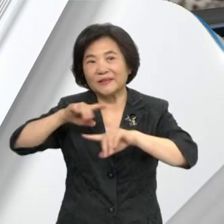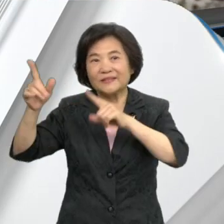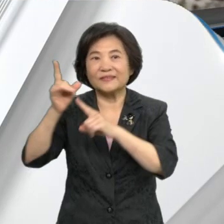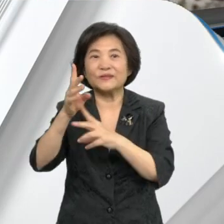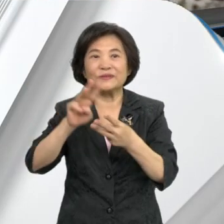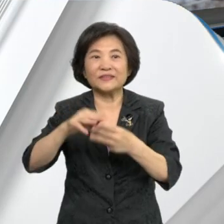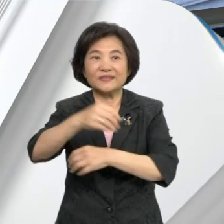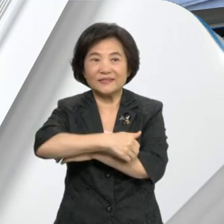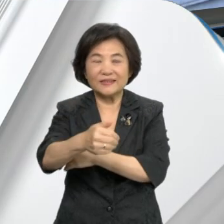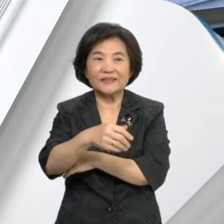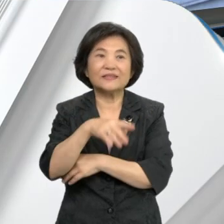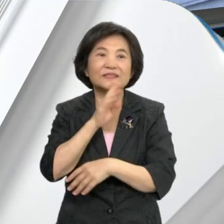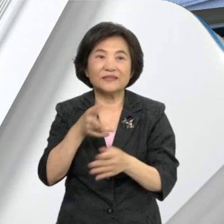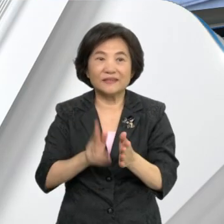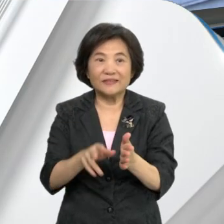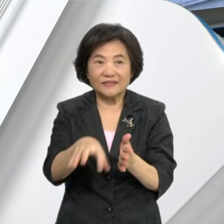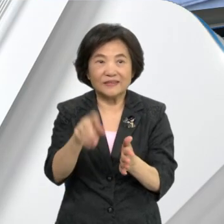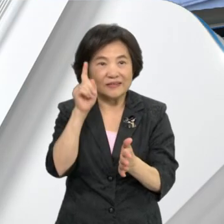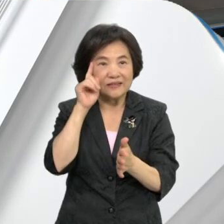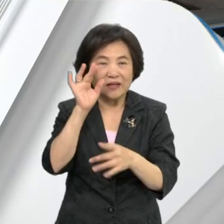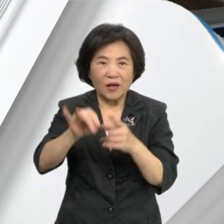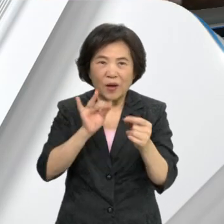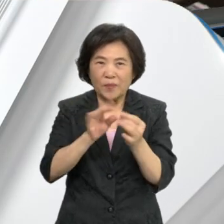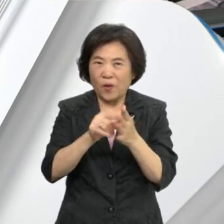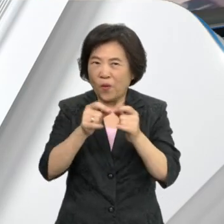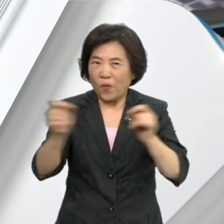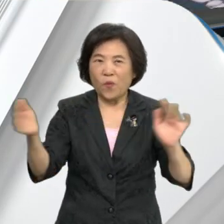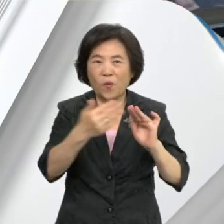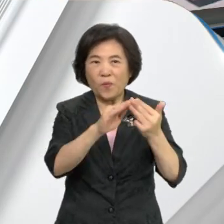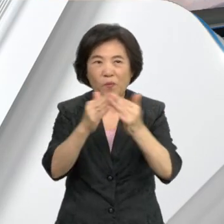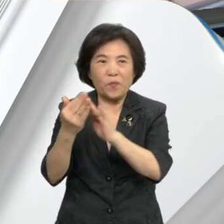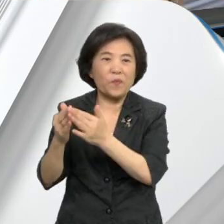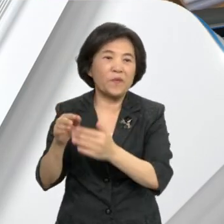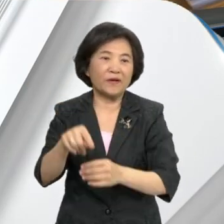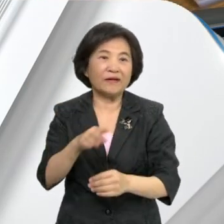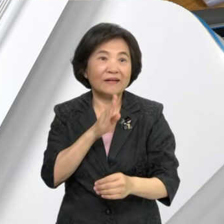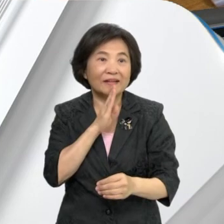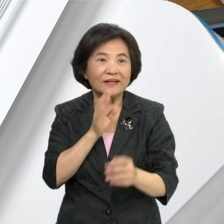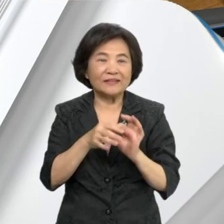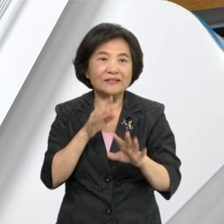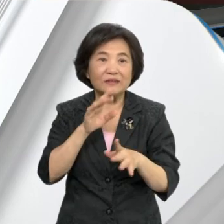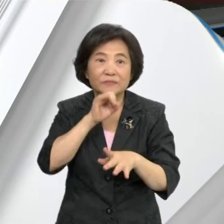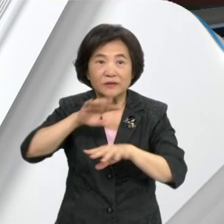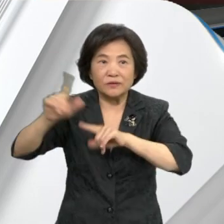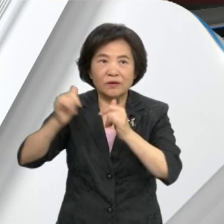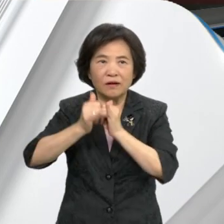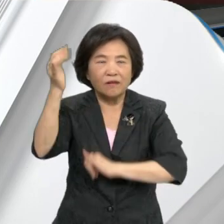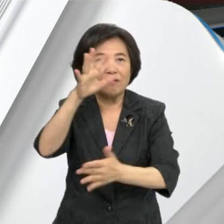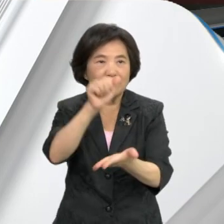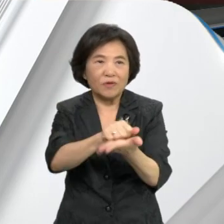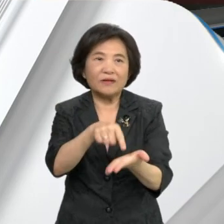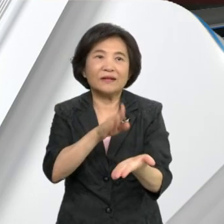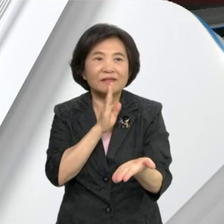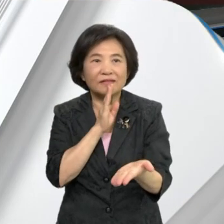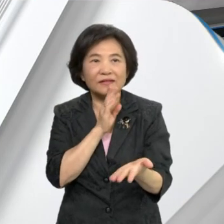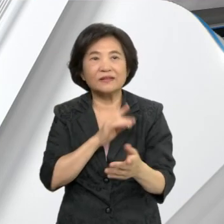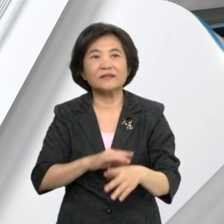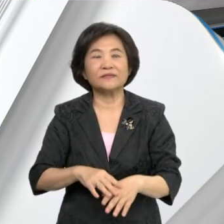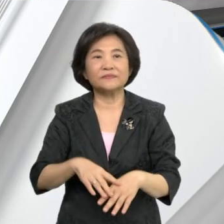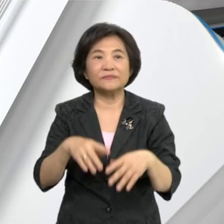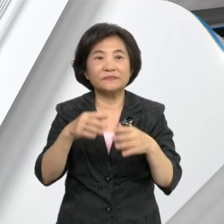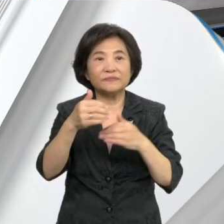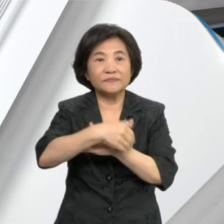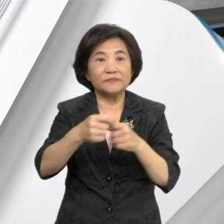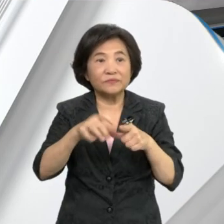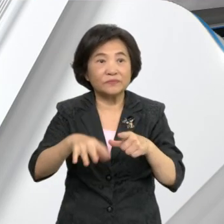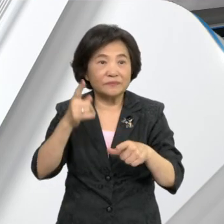屏东站昨天向我昨天日站，还这栋半年的树丛插头，也屏东站的历史建筑。昨天向